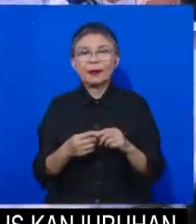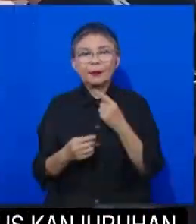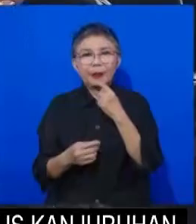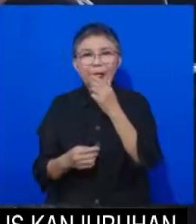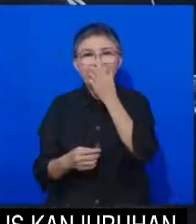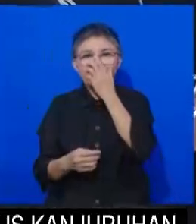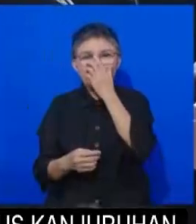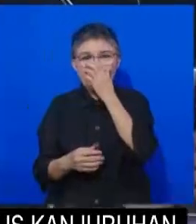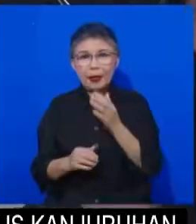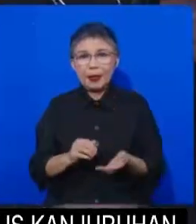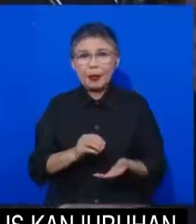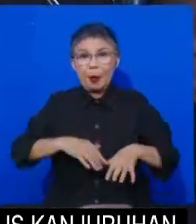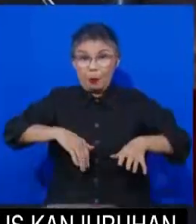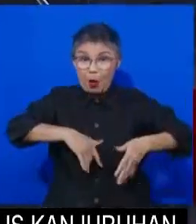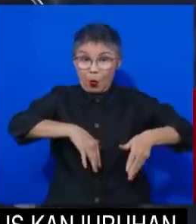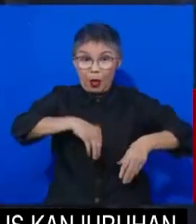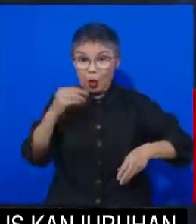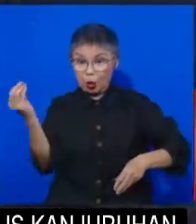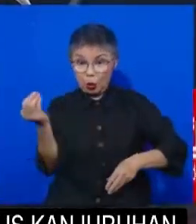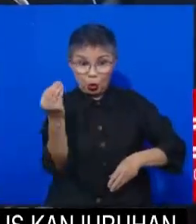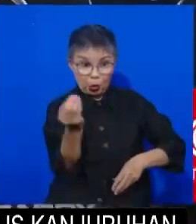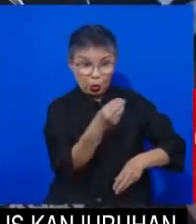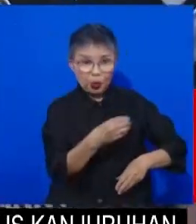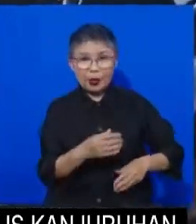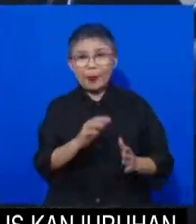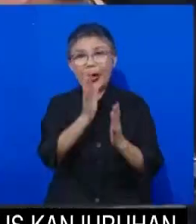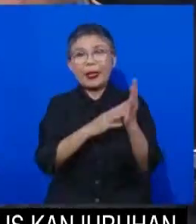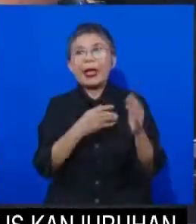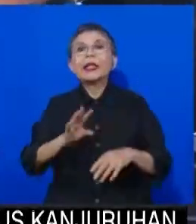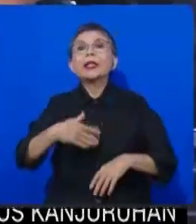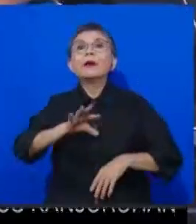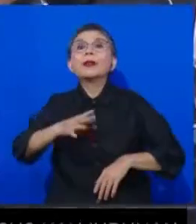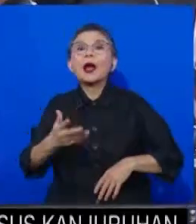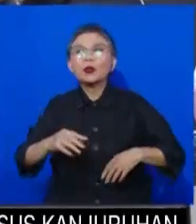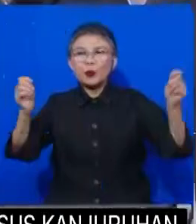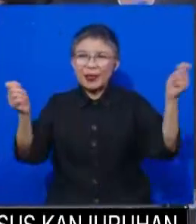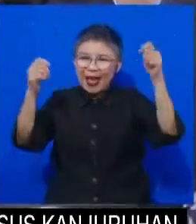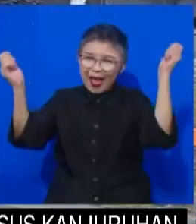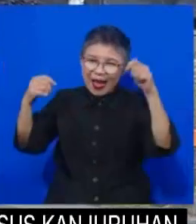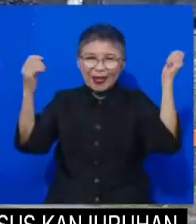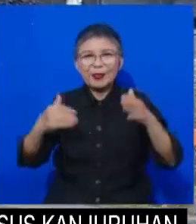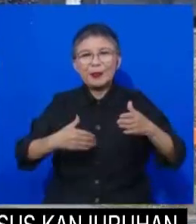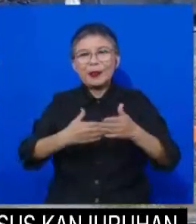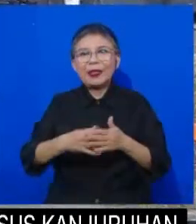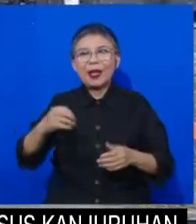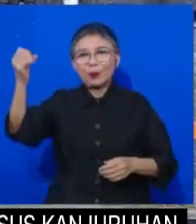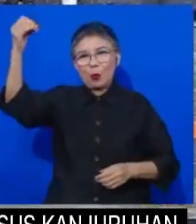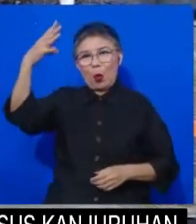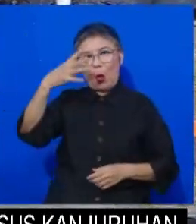mengatakan, pawai keliling ini merupakan bagian dari agenda tahunan untuk menyemarakkan suasana menjelang Ramadan.